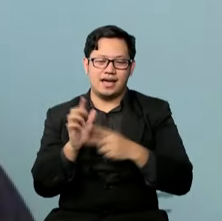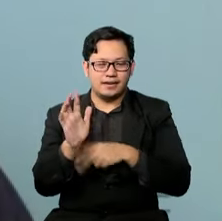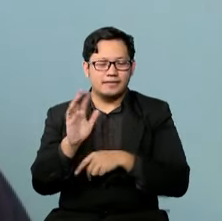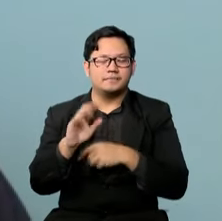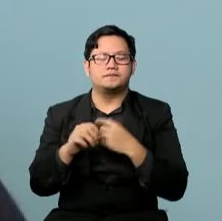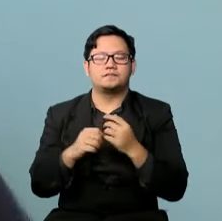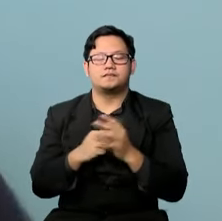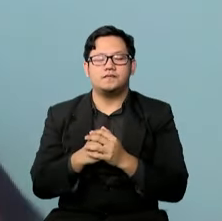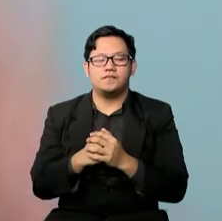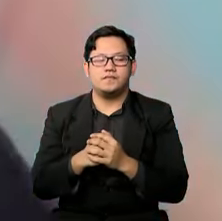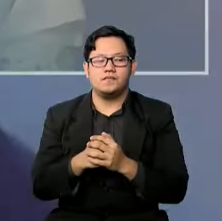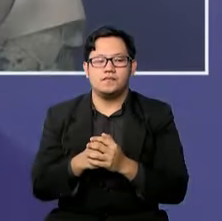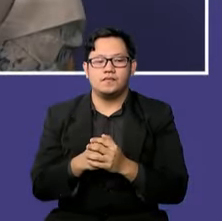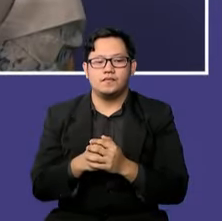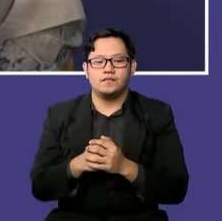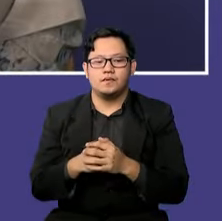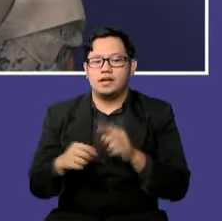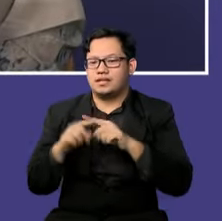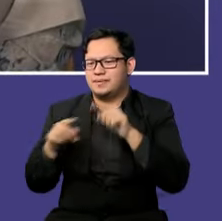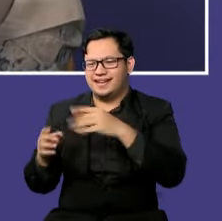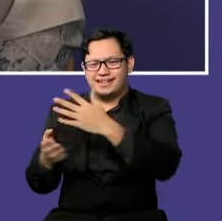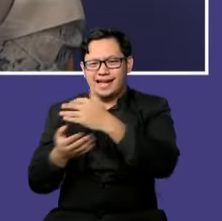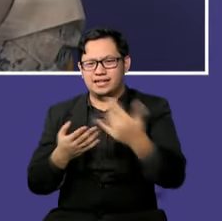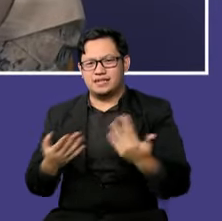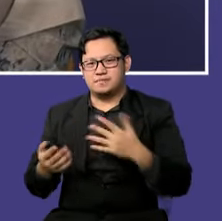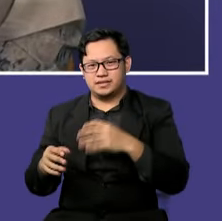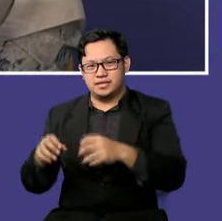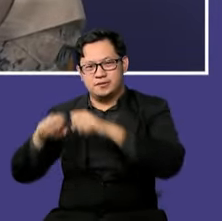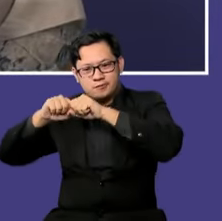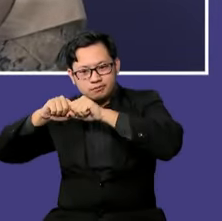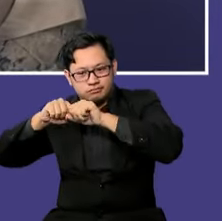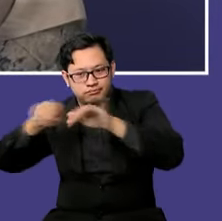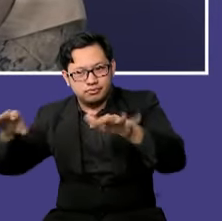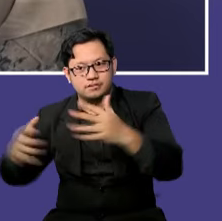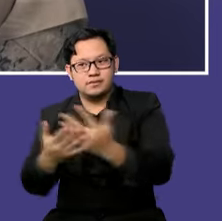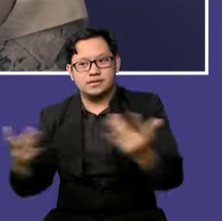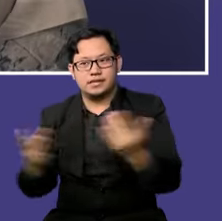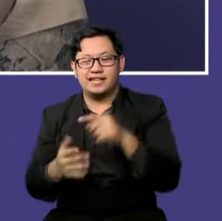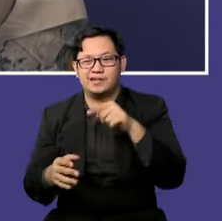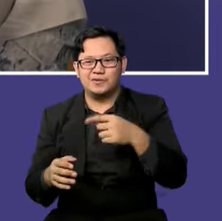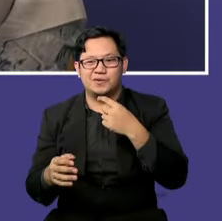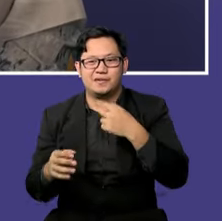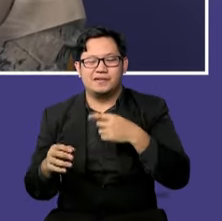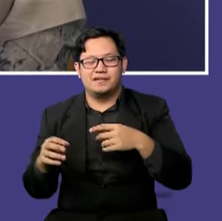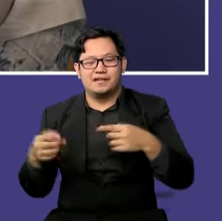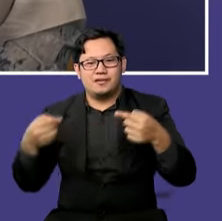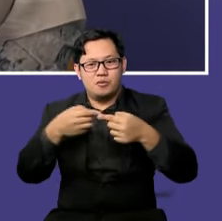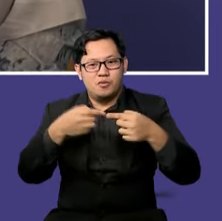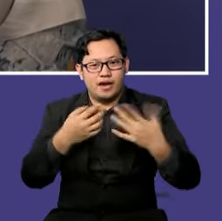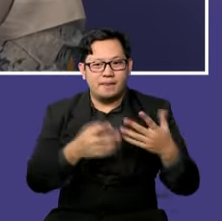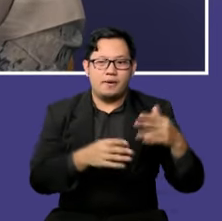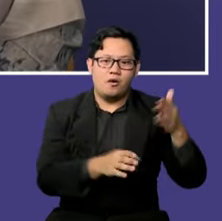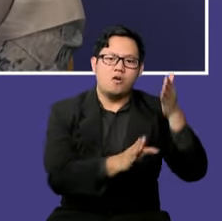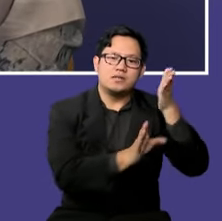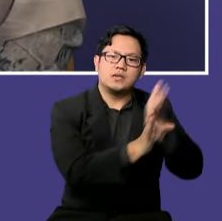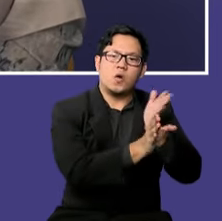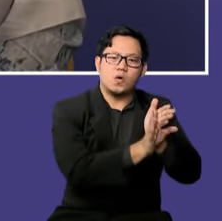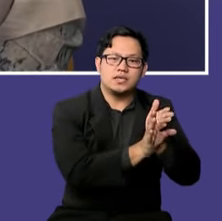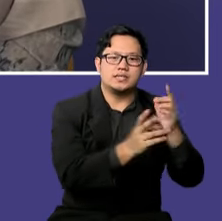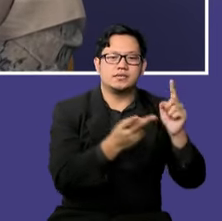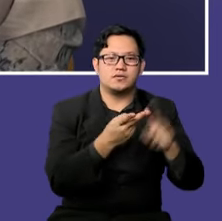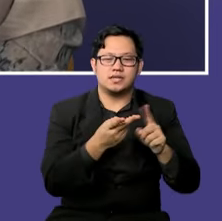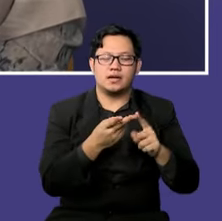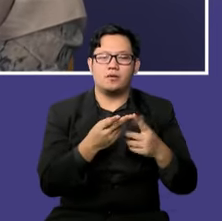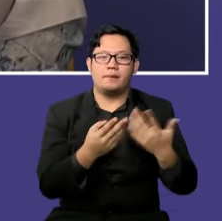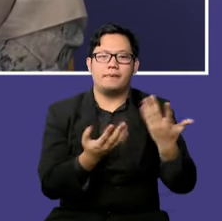ini dibicarakan ke publik luas itu berkaitan dengan psikologi situs biar berkait juga dengan bagaimana kemudian masyarakat